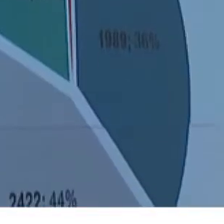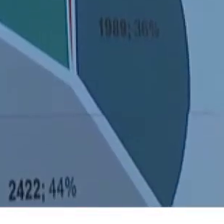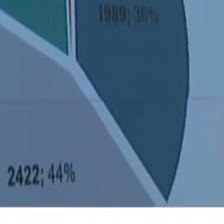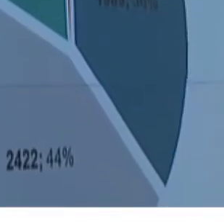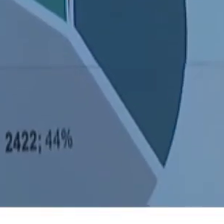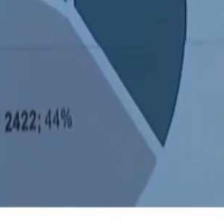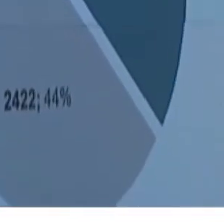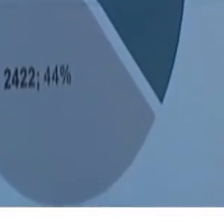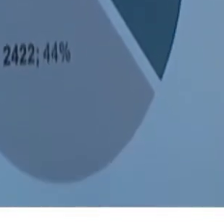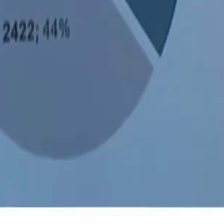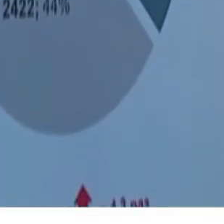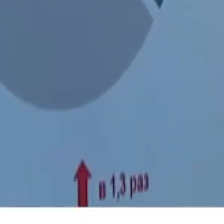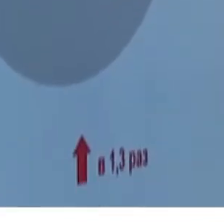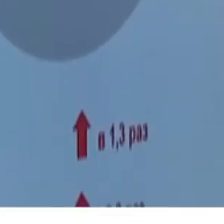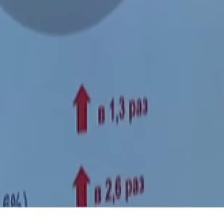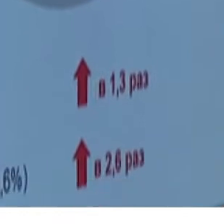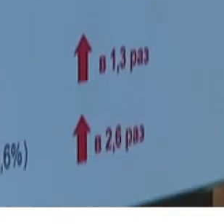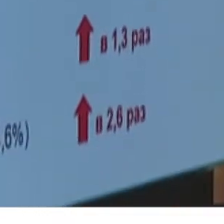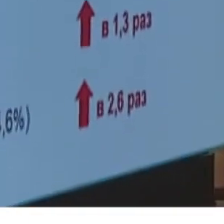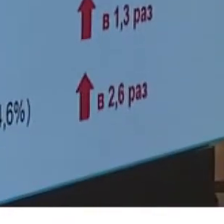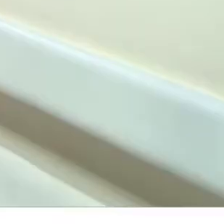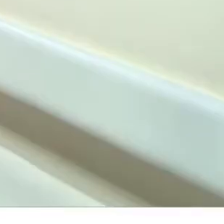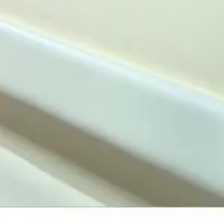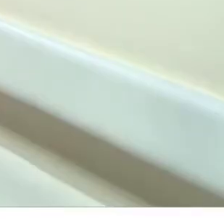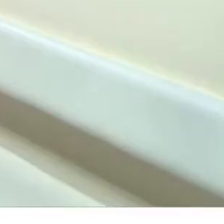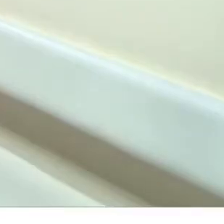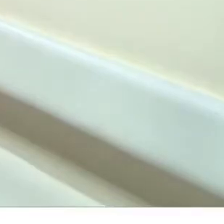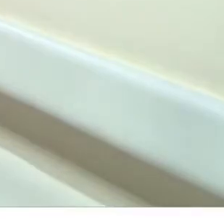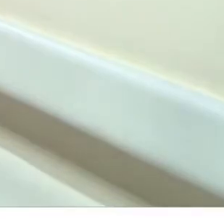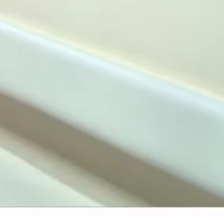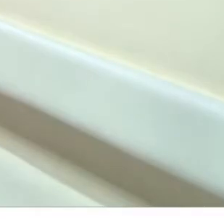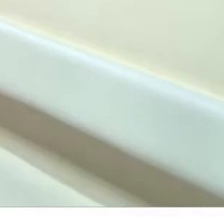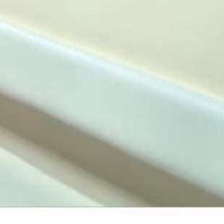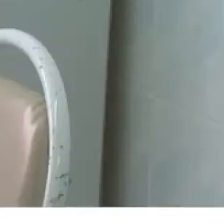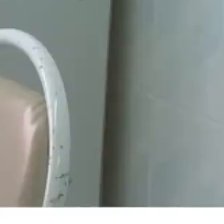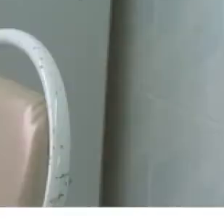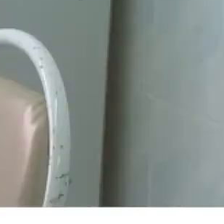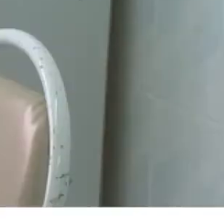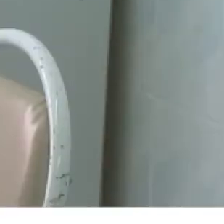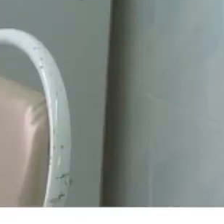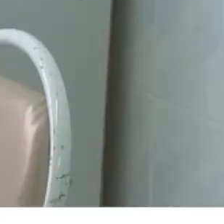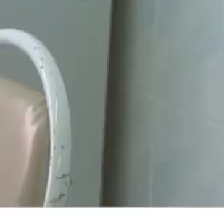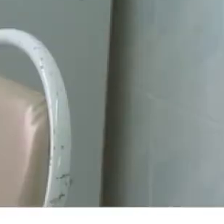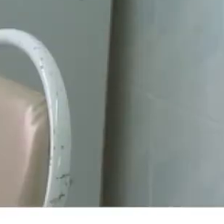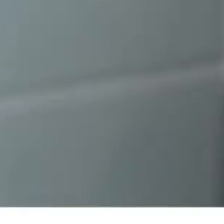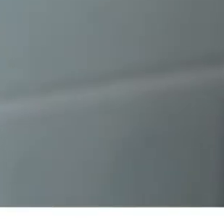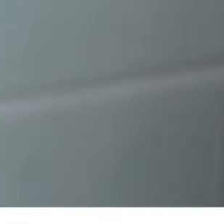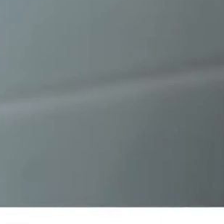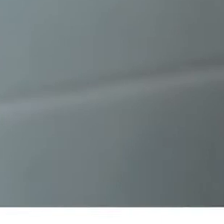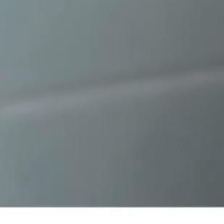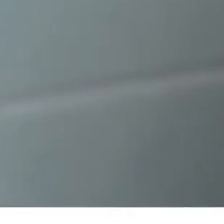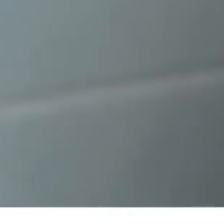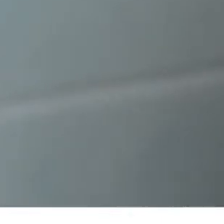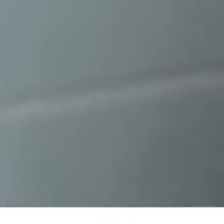ескере отырып, жыл сайынғы жоспарлы вакциналаудың да алгоритмін жандандыруды тапсырды. Өйткені вакцина жұқпалы аурулармен күрестің негізгі